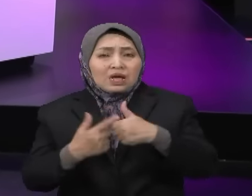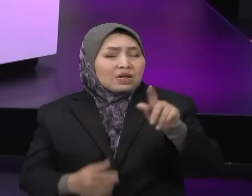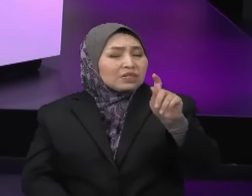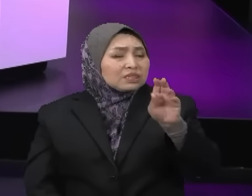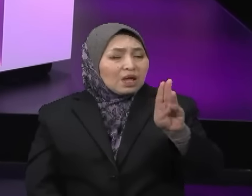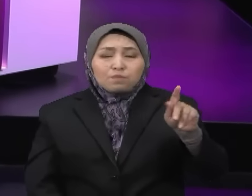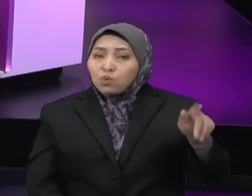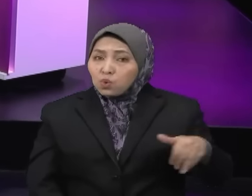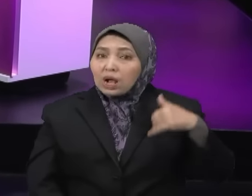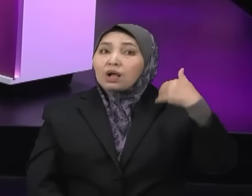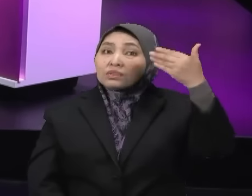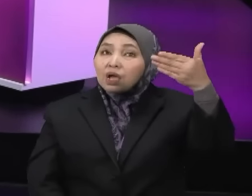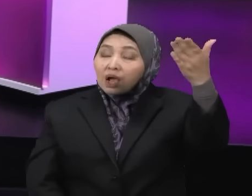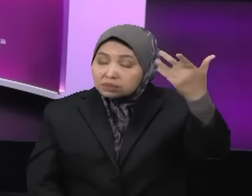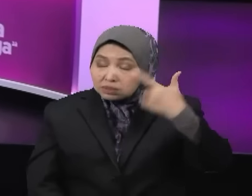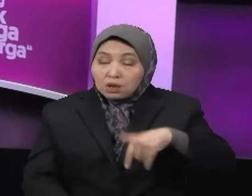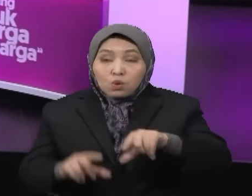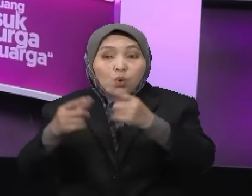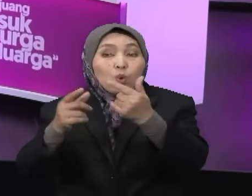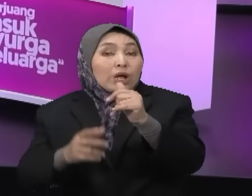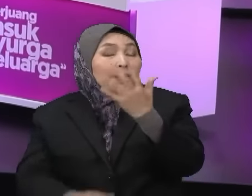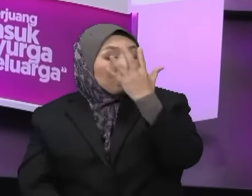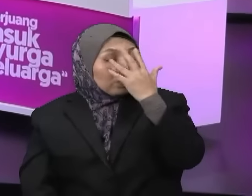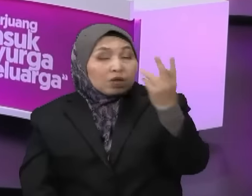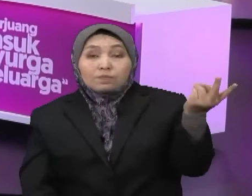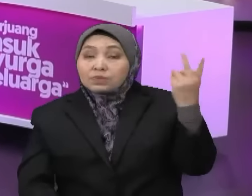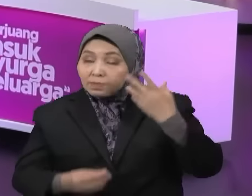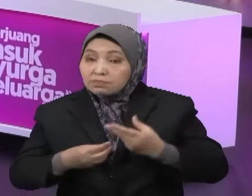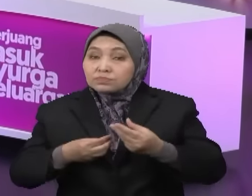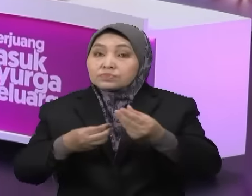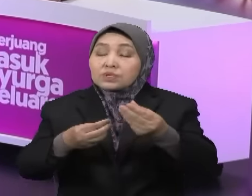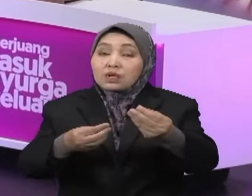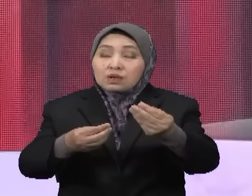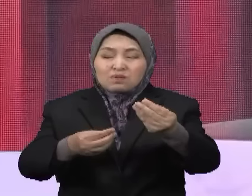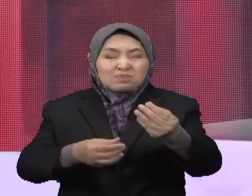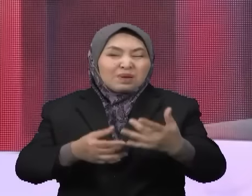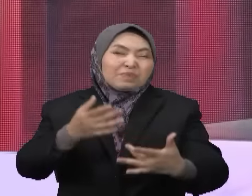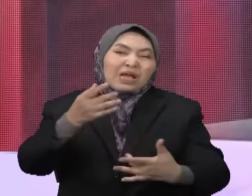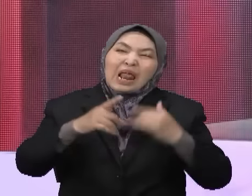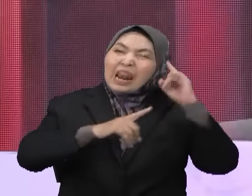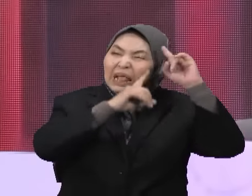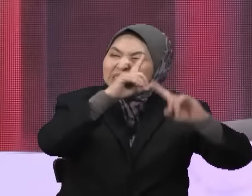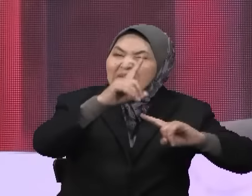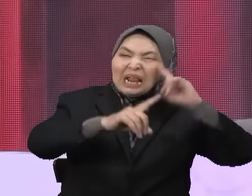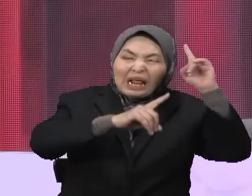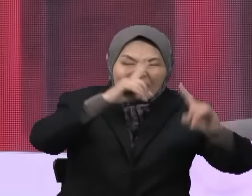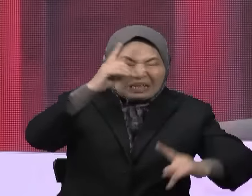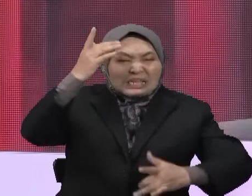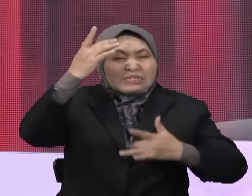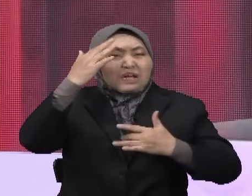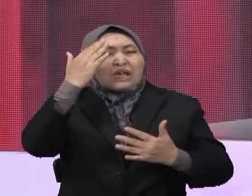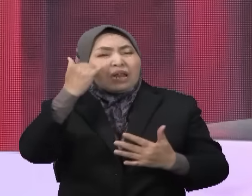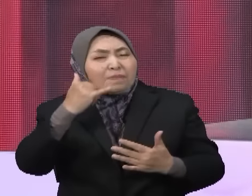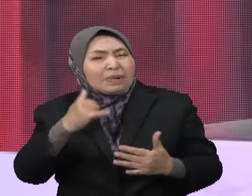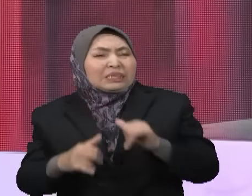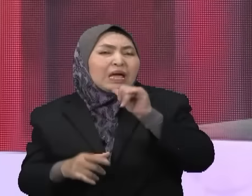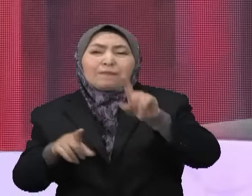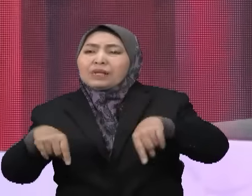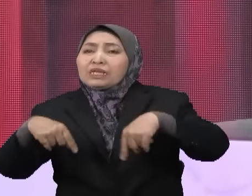ada golongan munafik yang akan memberi i'tizar ataupun keuzuran, maksudnya memberi alasan mengapa mereka tidak